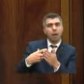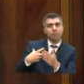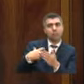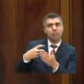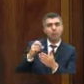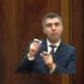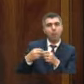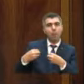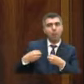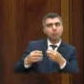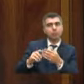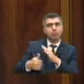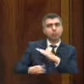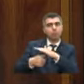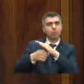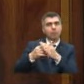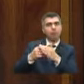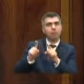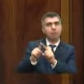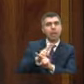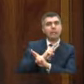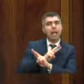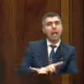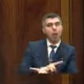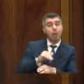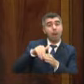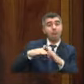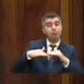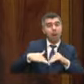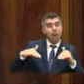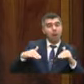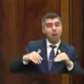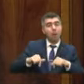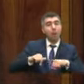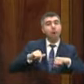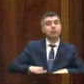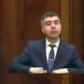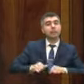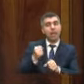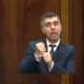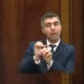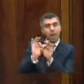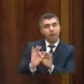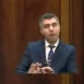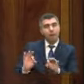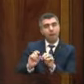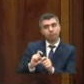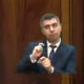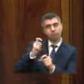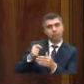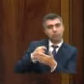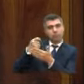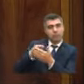ونبينها لكي نعطي المثال، تقاعد البرلمانيين وتعويضات الوزراء بعد انتهائهم من مهامهم. رابعا أن